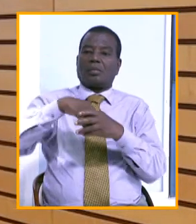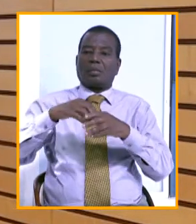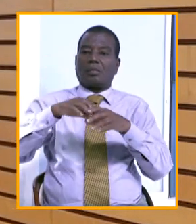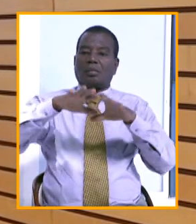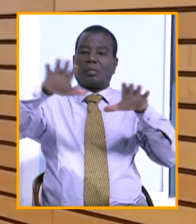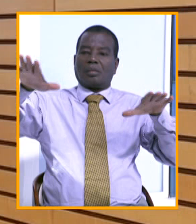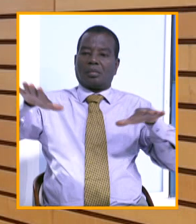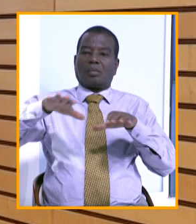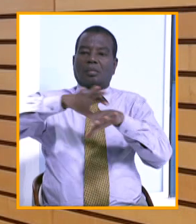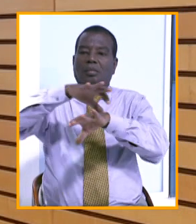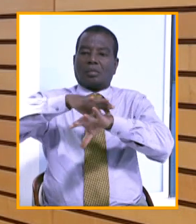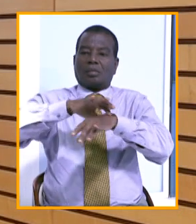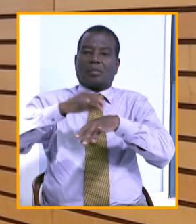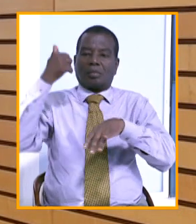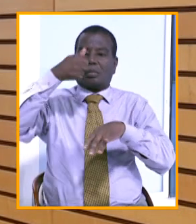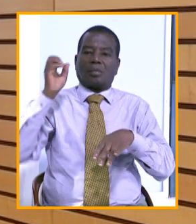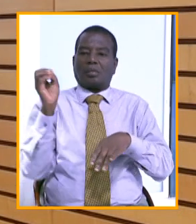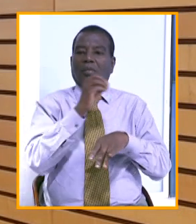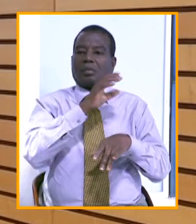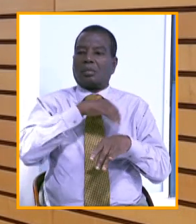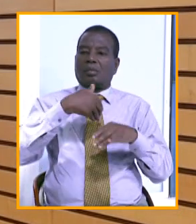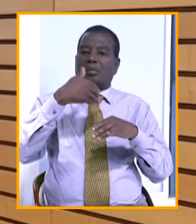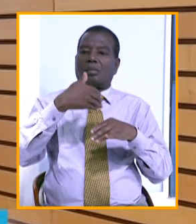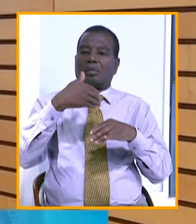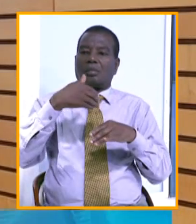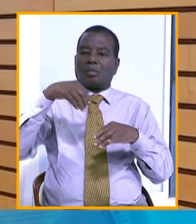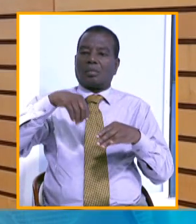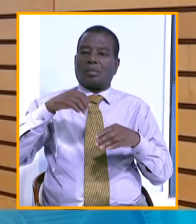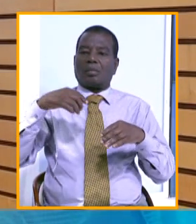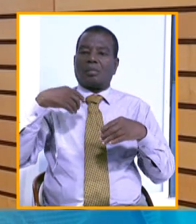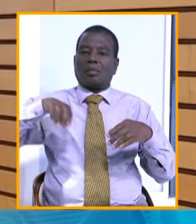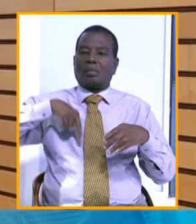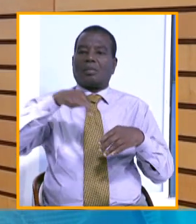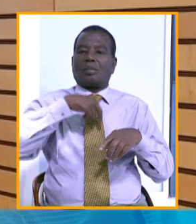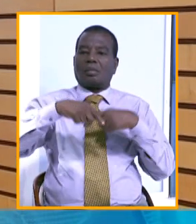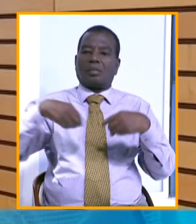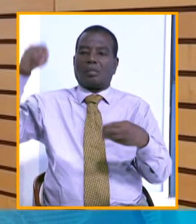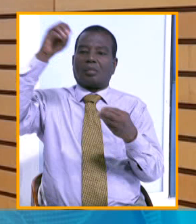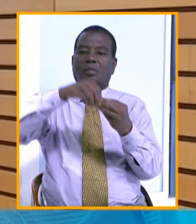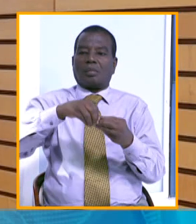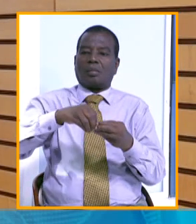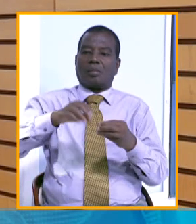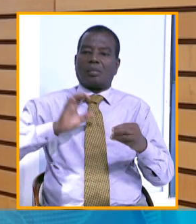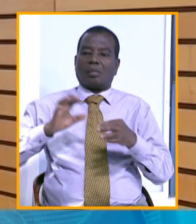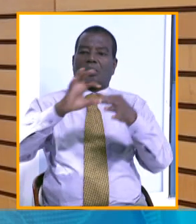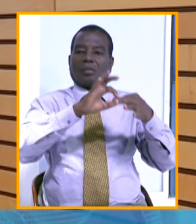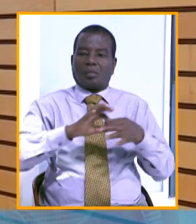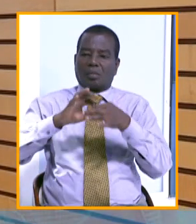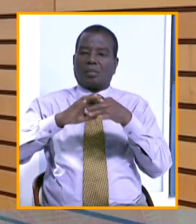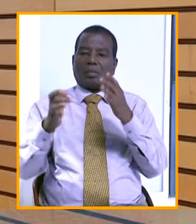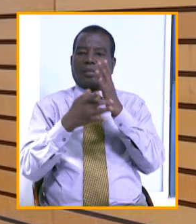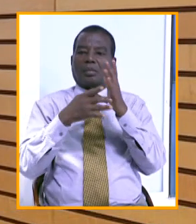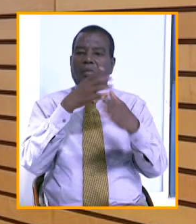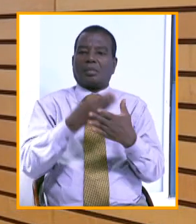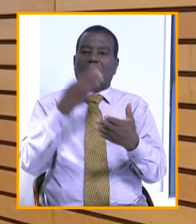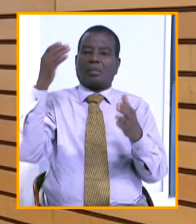l'espace géographique de l'Afrique occidentale, mais je dirais même au-delà, que par conséquent, nous allons renforcer davantage notre coopération à la fois technique